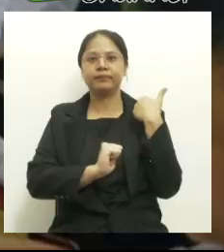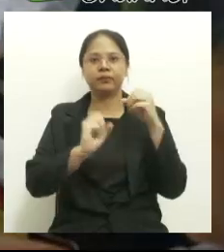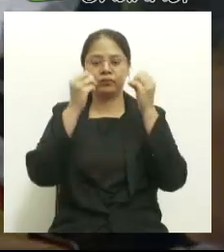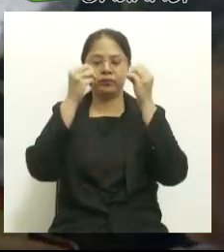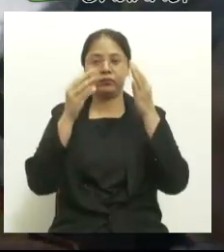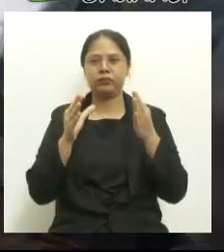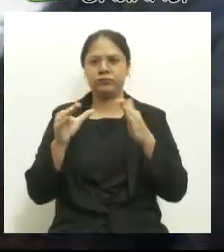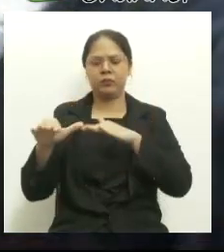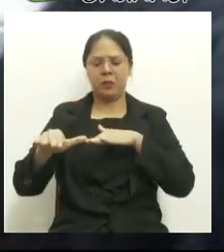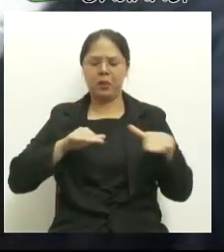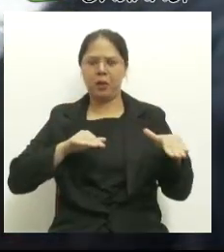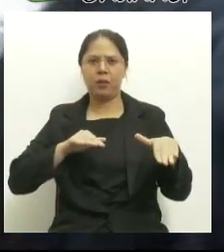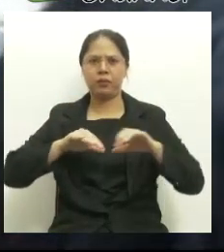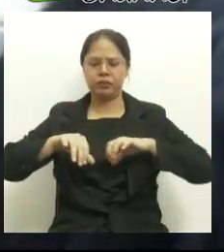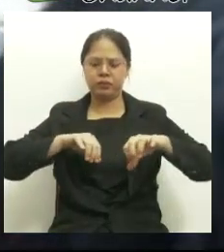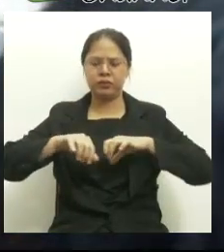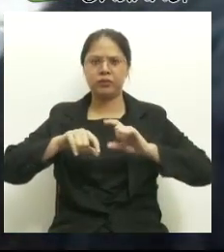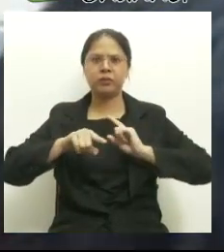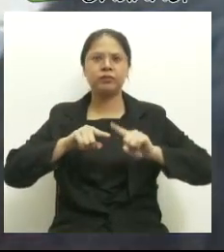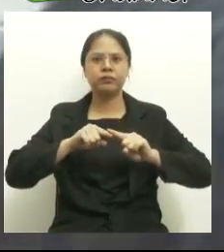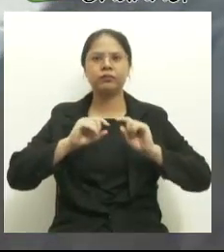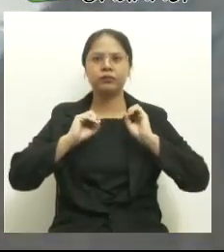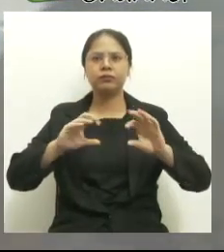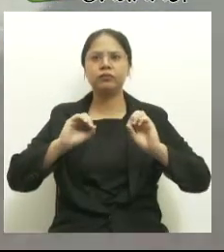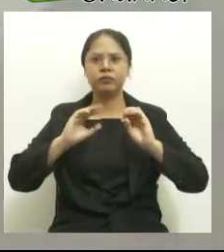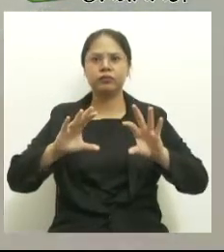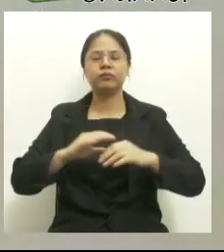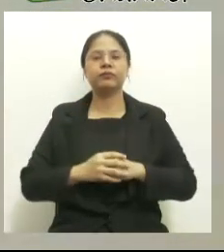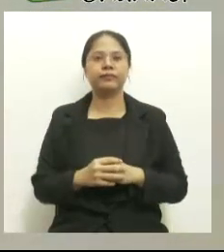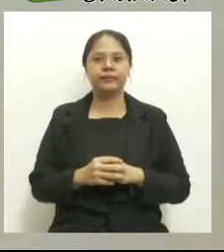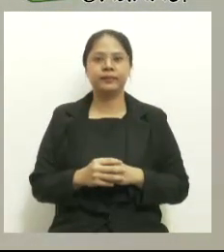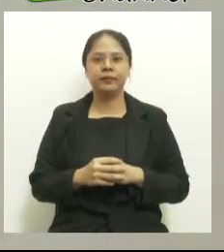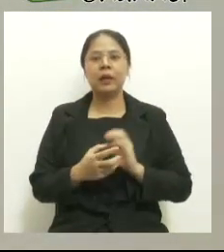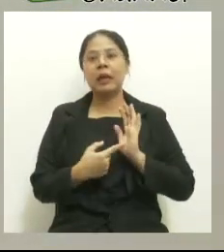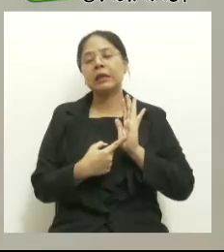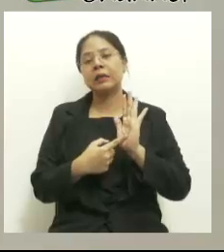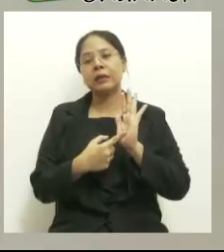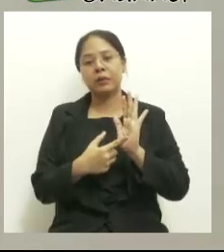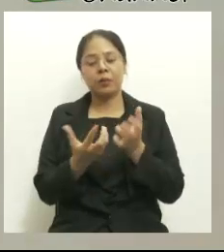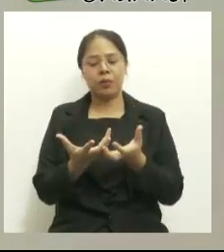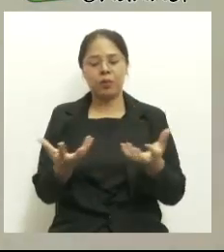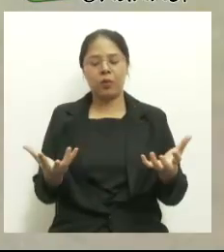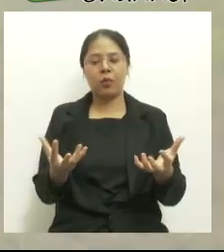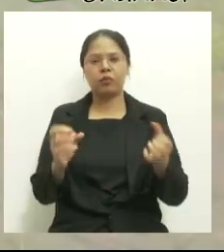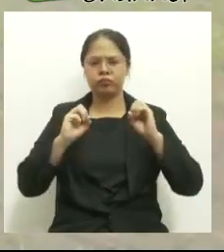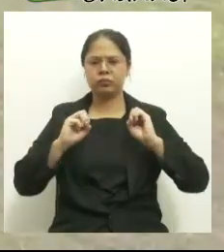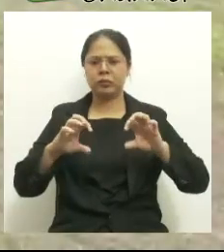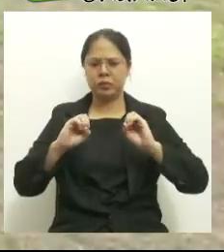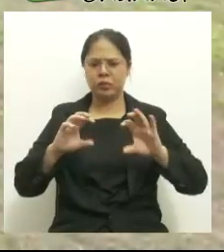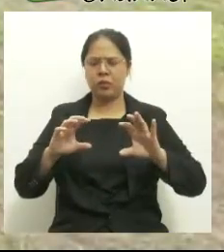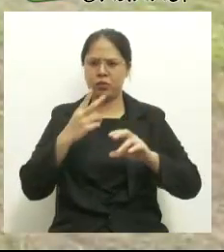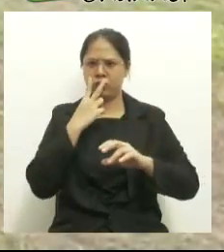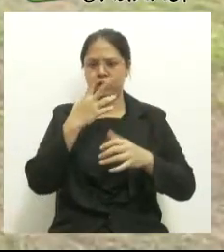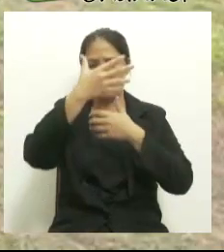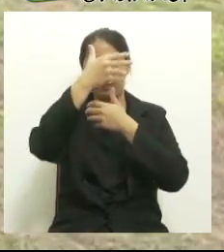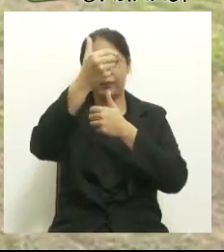ดการเรียนรู้ที่หลากหลายและทันสมัยพัฒนาสื่อการจัดการเรียนรู้ที่น่าสนใจและสอดคล้องกับหลักสูตรส่งเสริมส